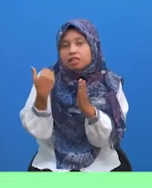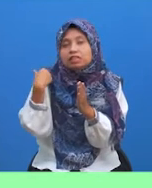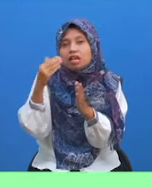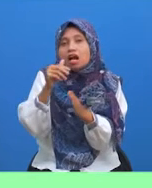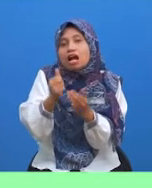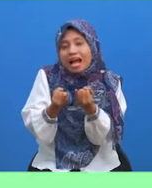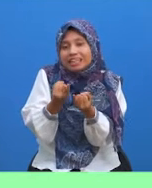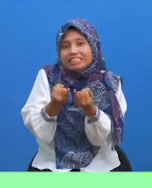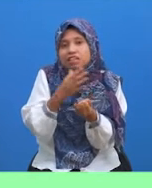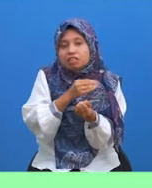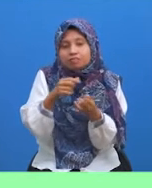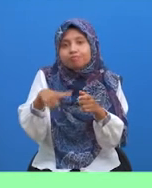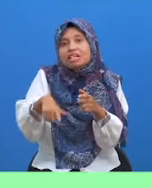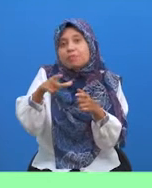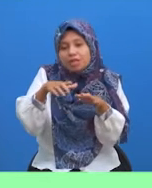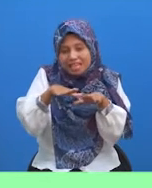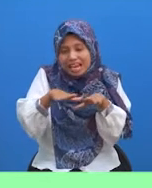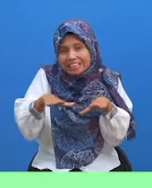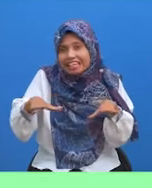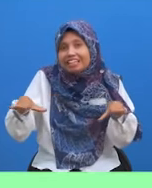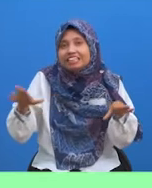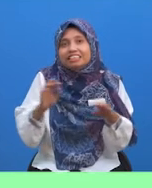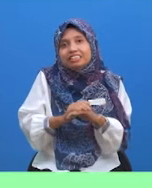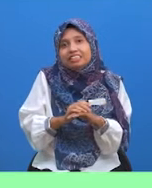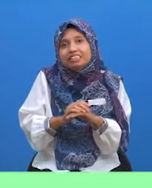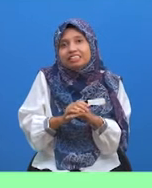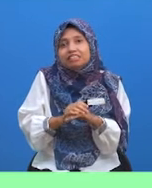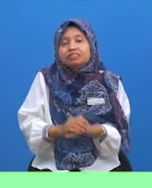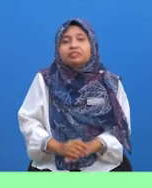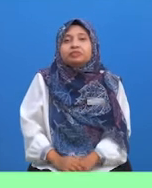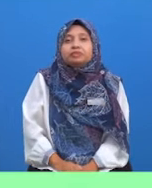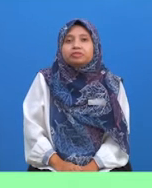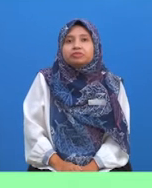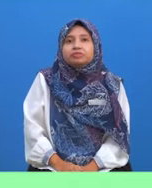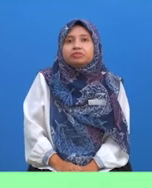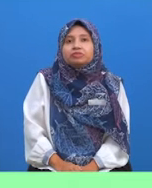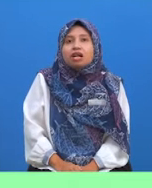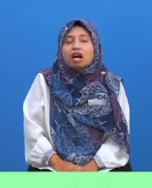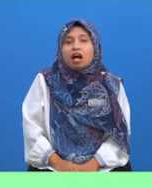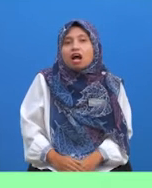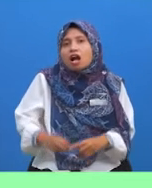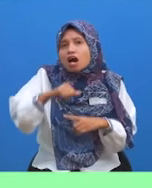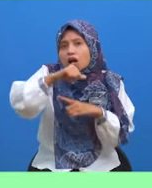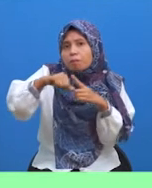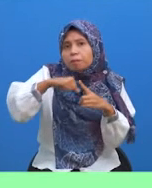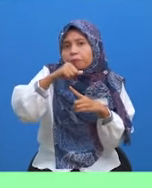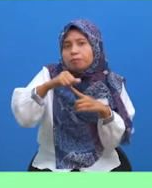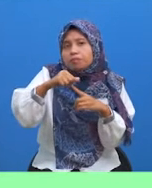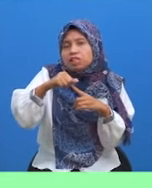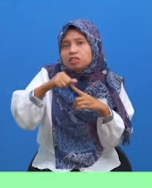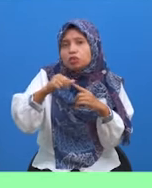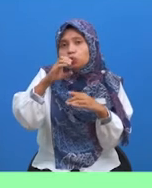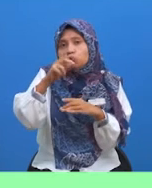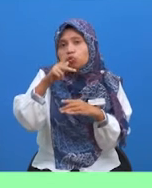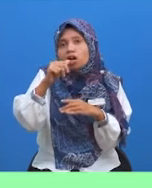Anjay yaitu lebih landai kelihatan seperti panjalin avido apabila pengenaan Cukai